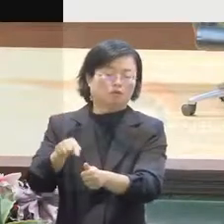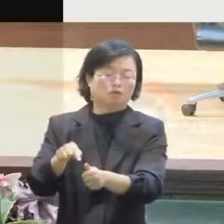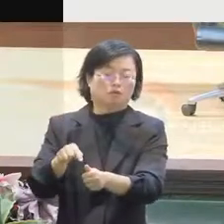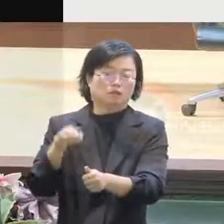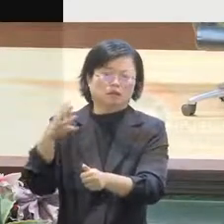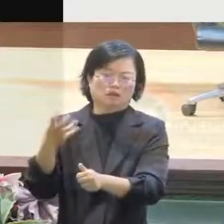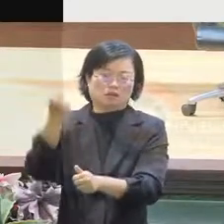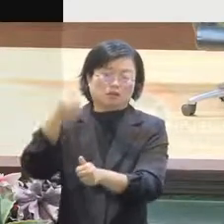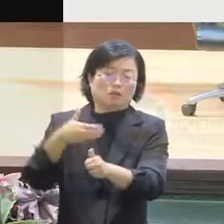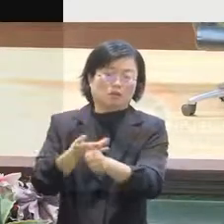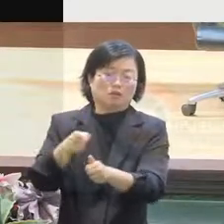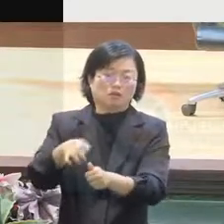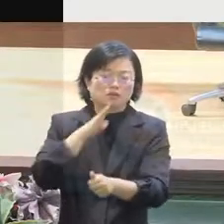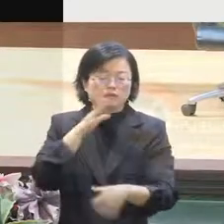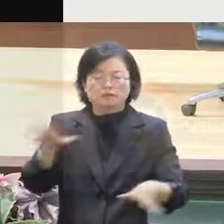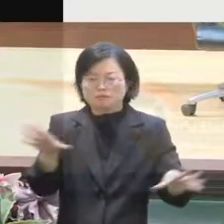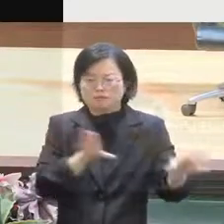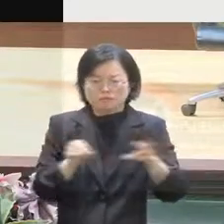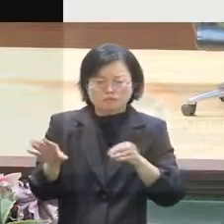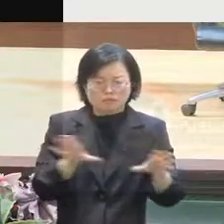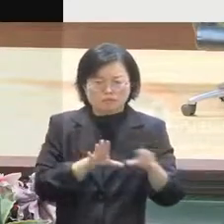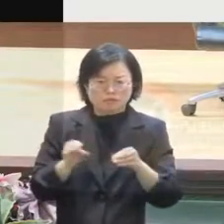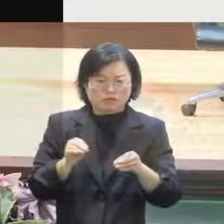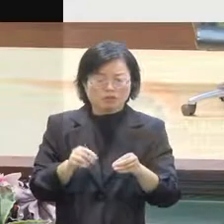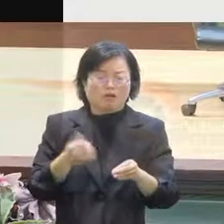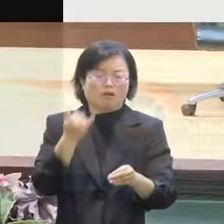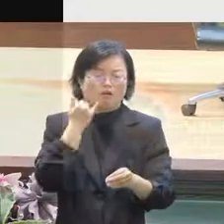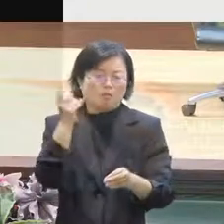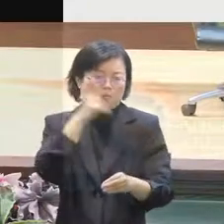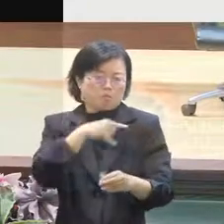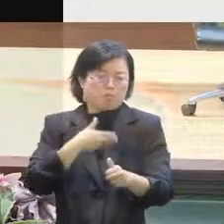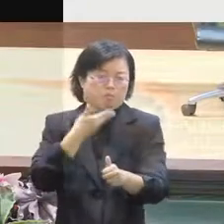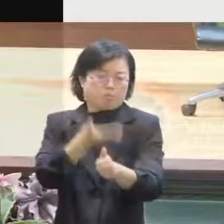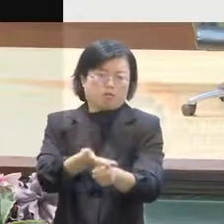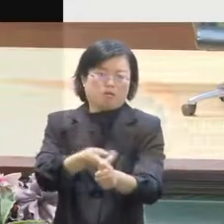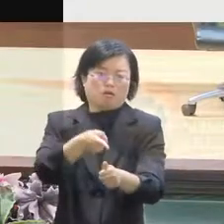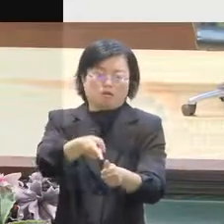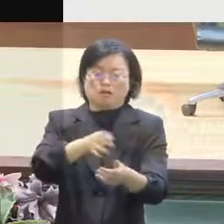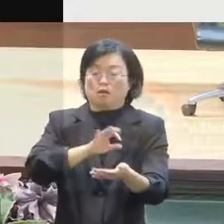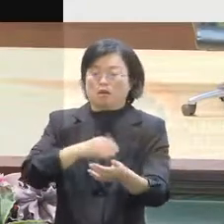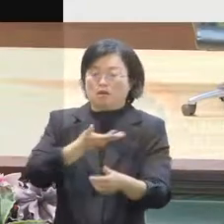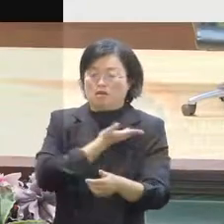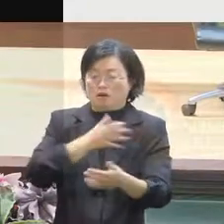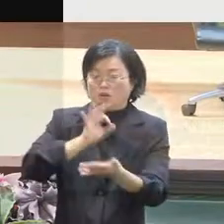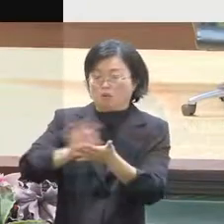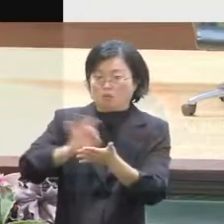个资料发布出来是否授权资料的使用者能够